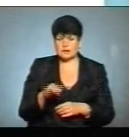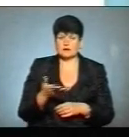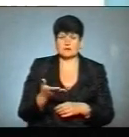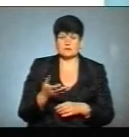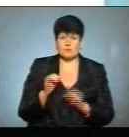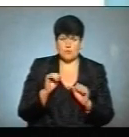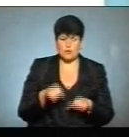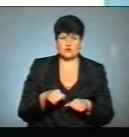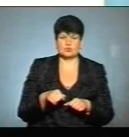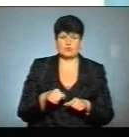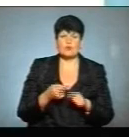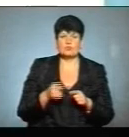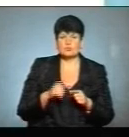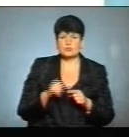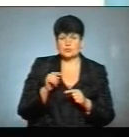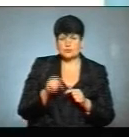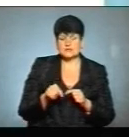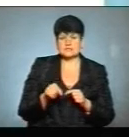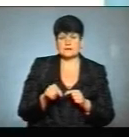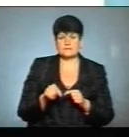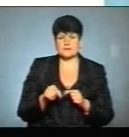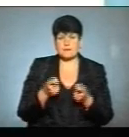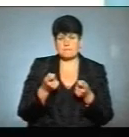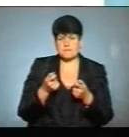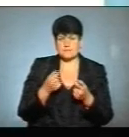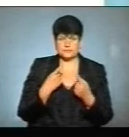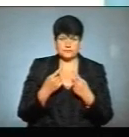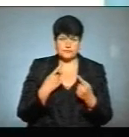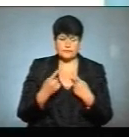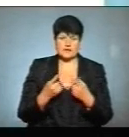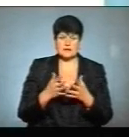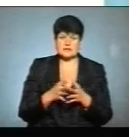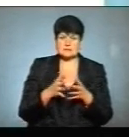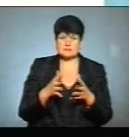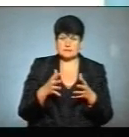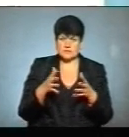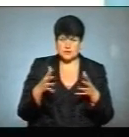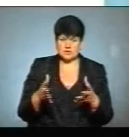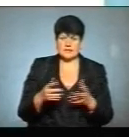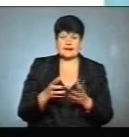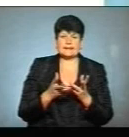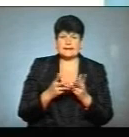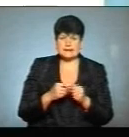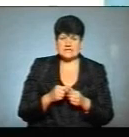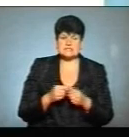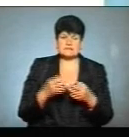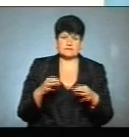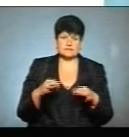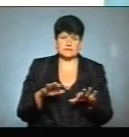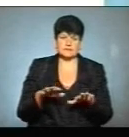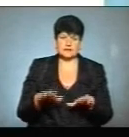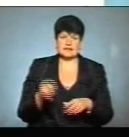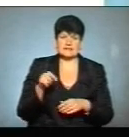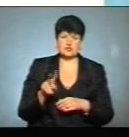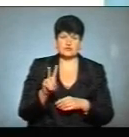про такі дуже тенденції ще не дуже там вимальовуються, але все-таки їх збільшилось, хоча кількість самих вакансій, вона на 1200